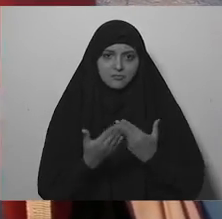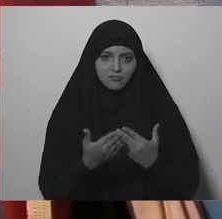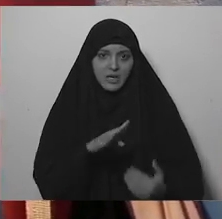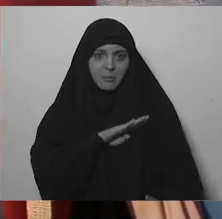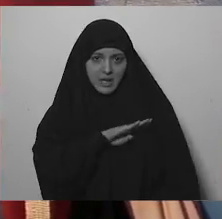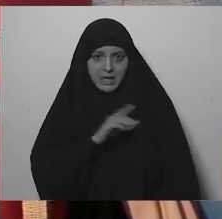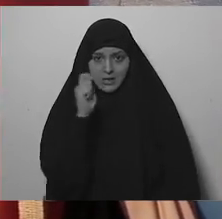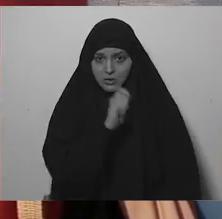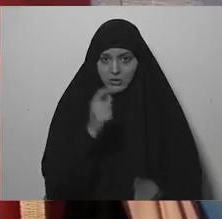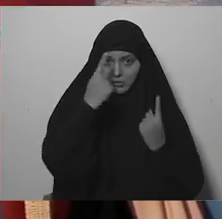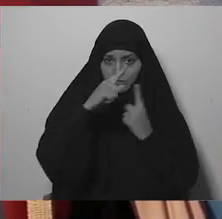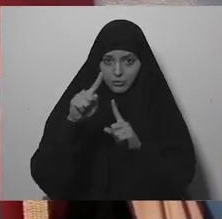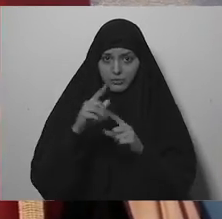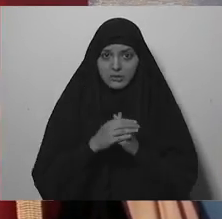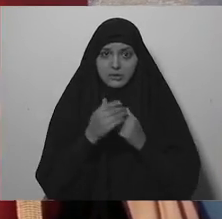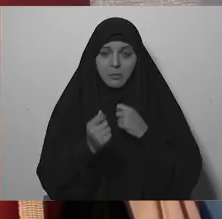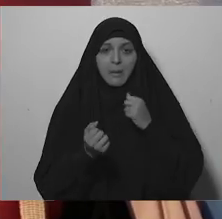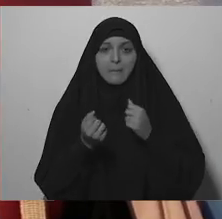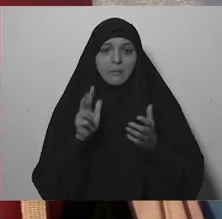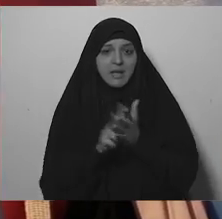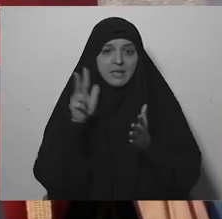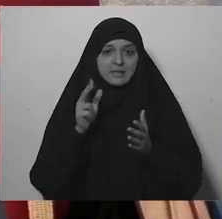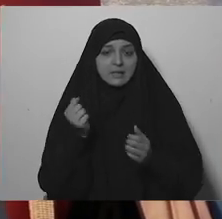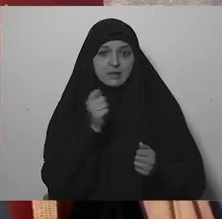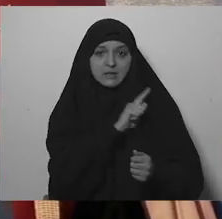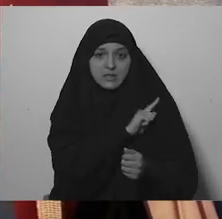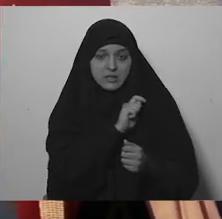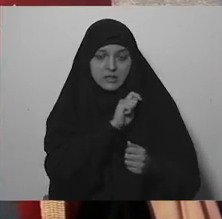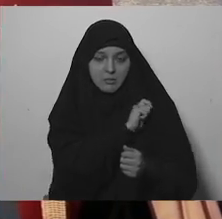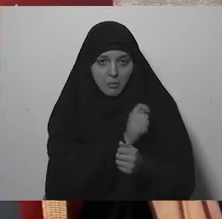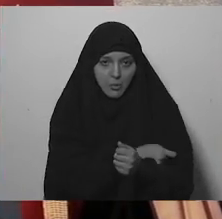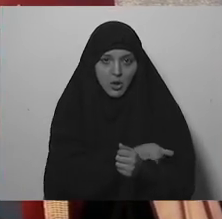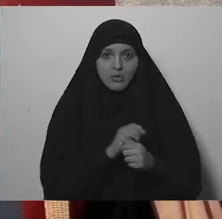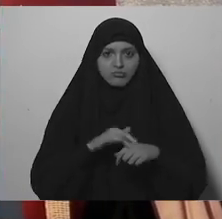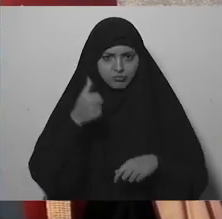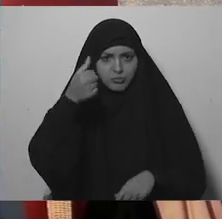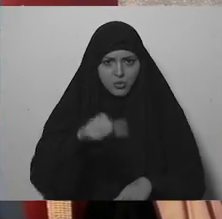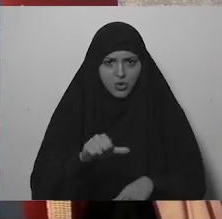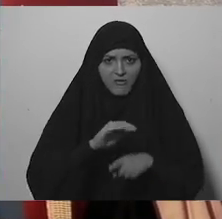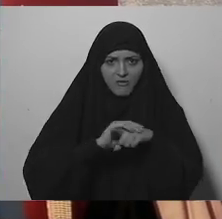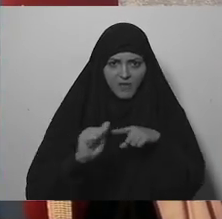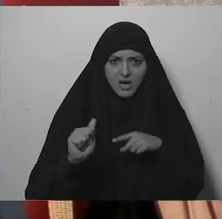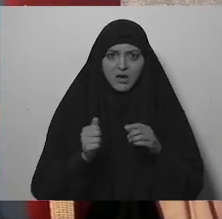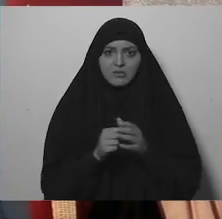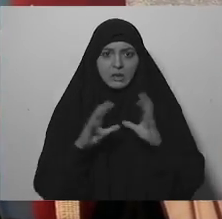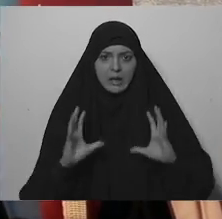C'était par l'association du challenge d'assistance du taekwondo et para-taekwondo qu'on a créé et qu'on a pu